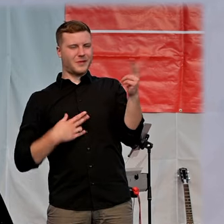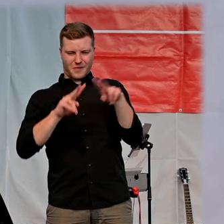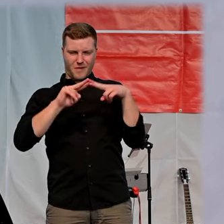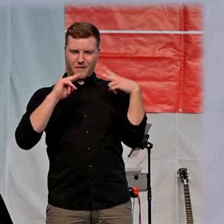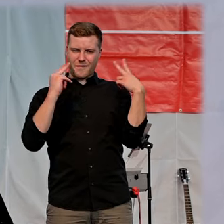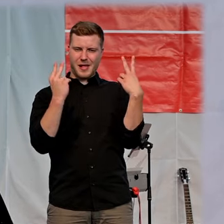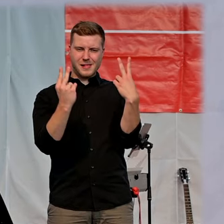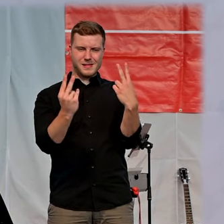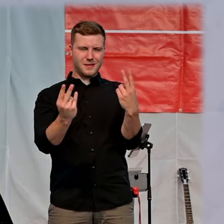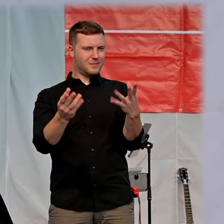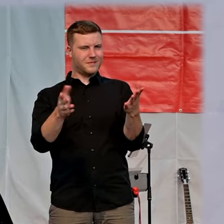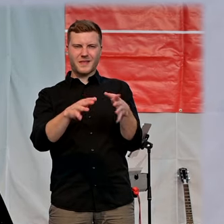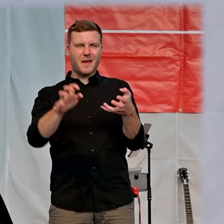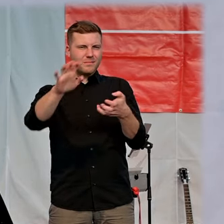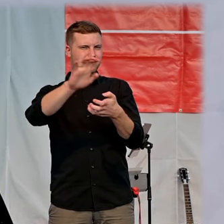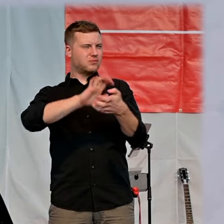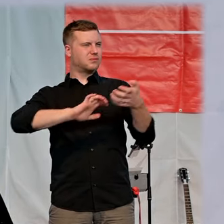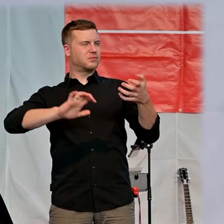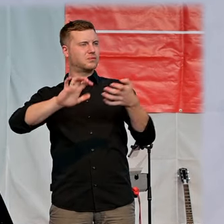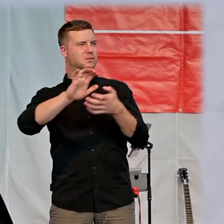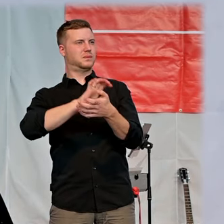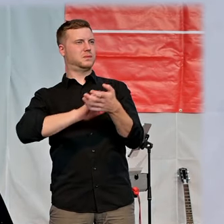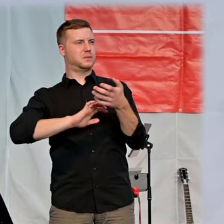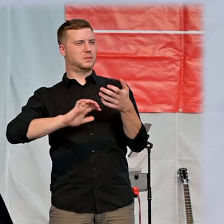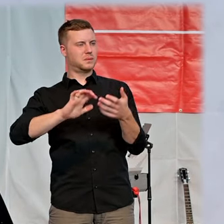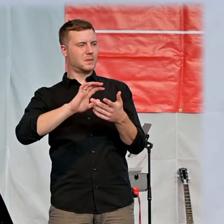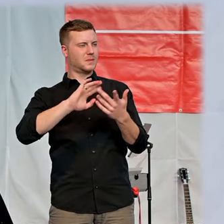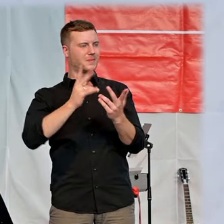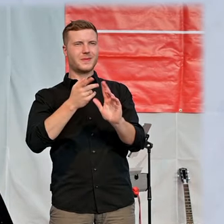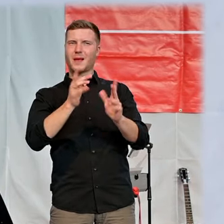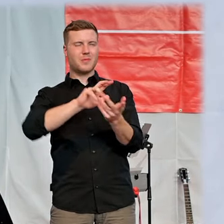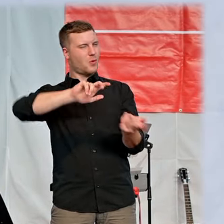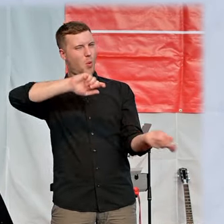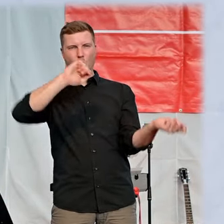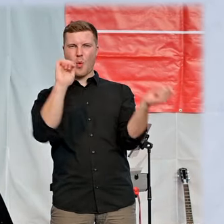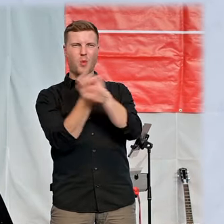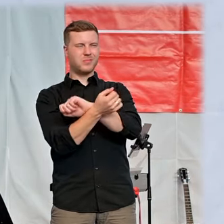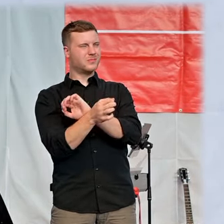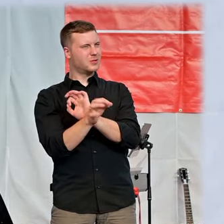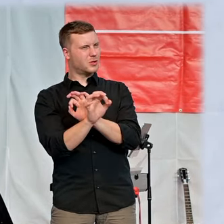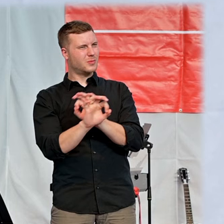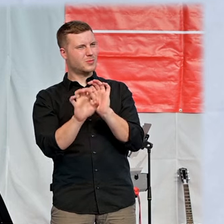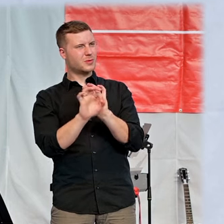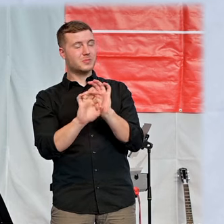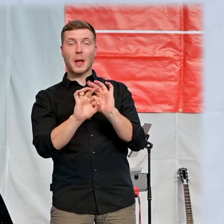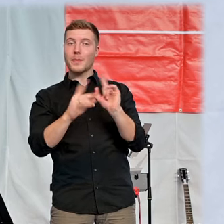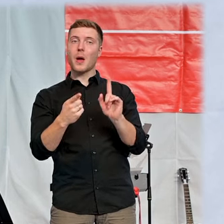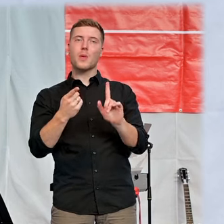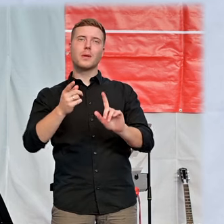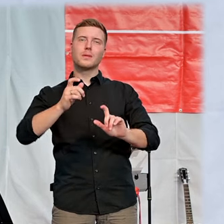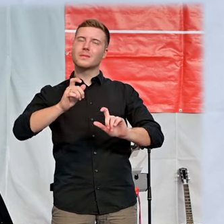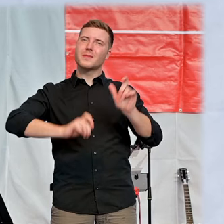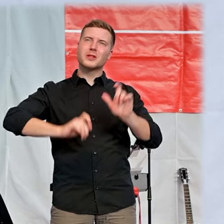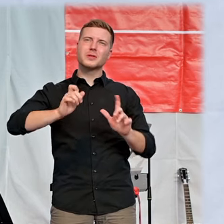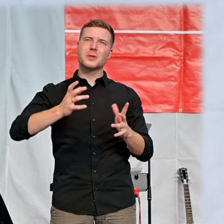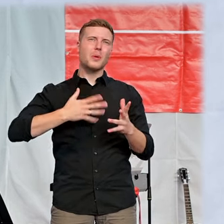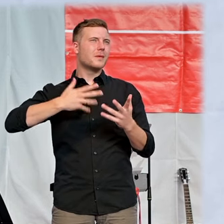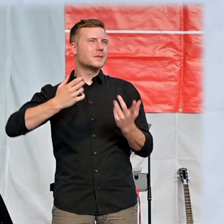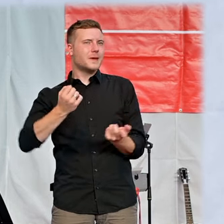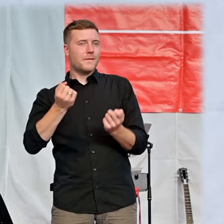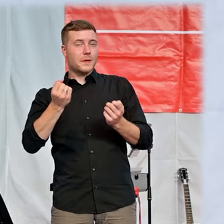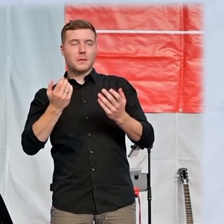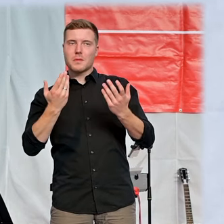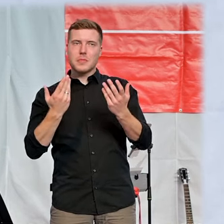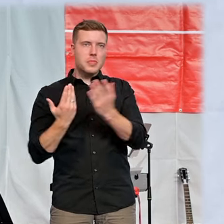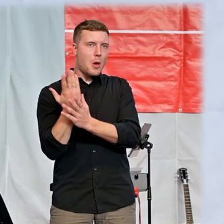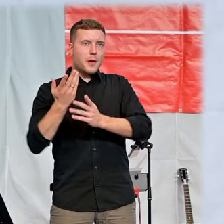Erschütterungen, Zeiten des radikalen Umbruchs, des Aufbruchs, vielleicht auch